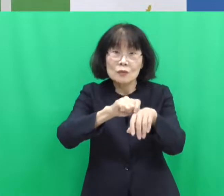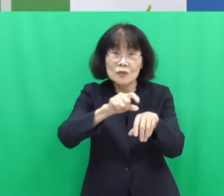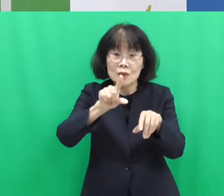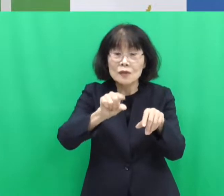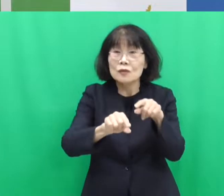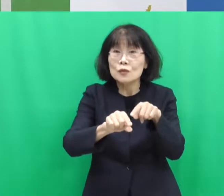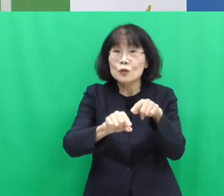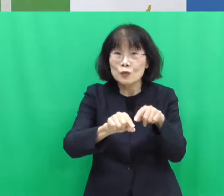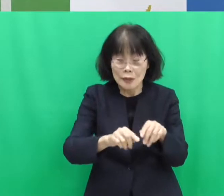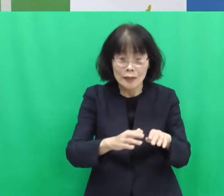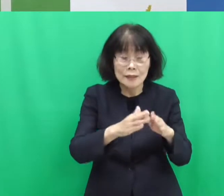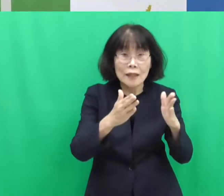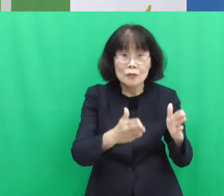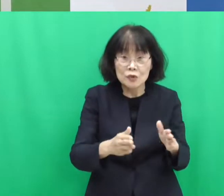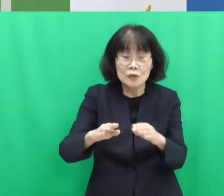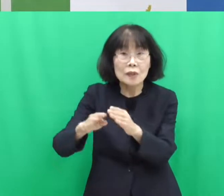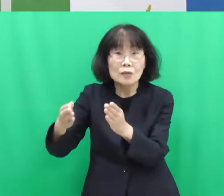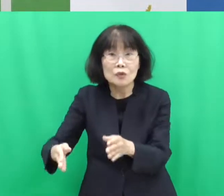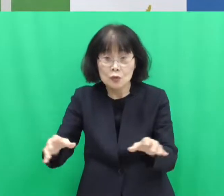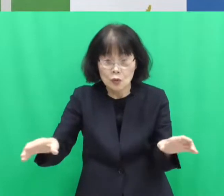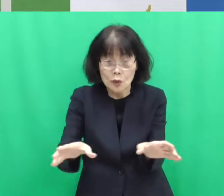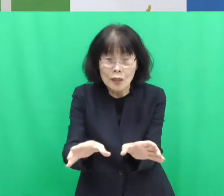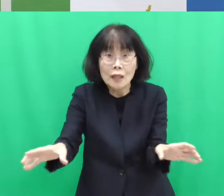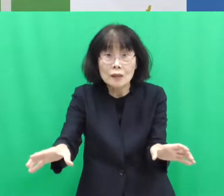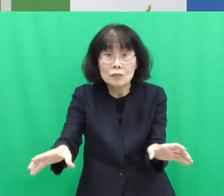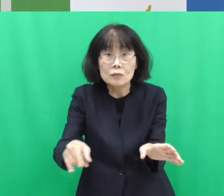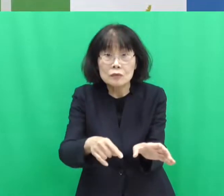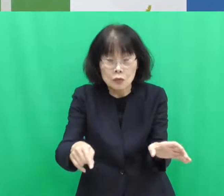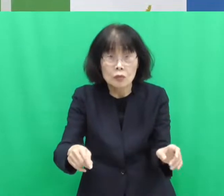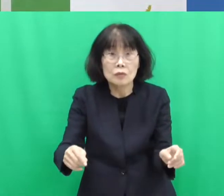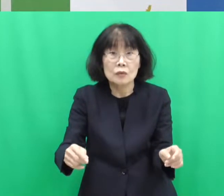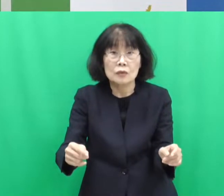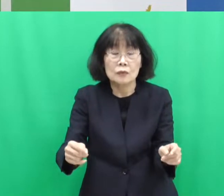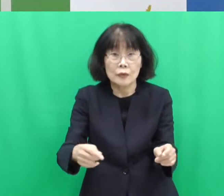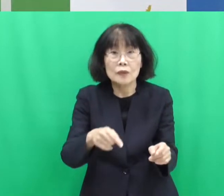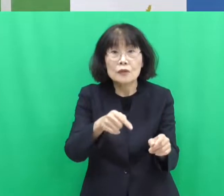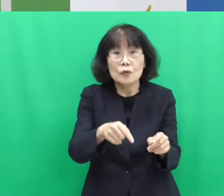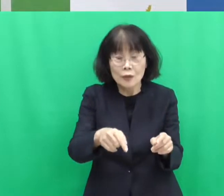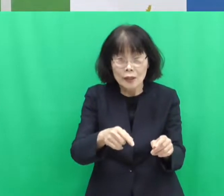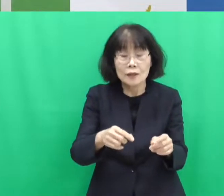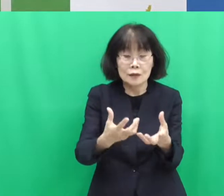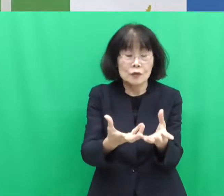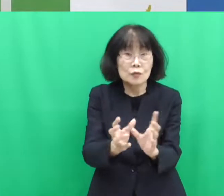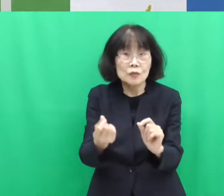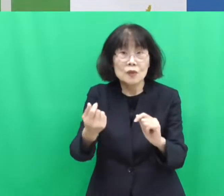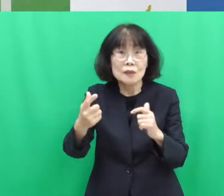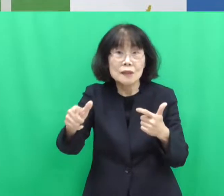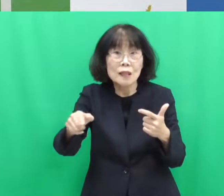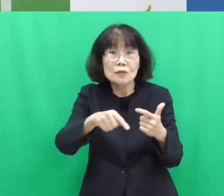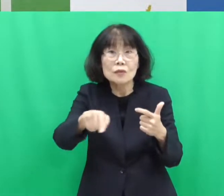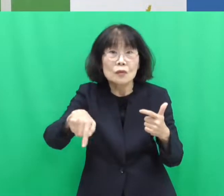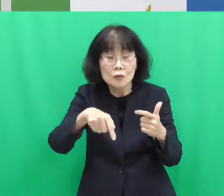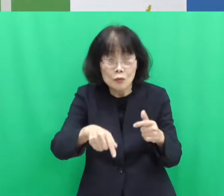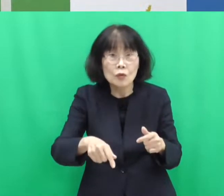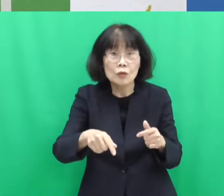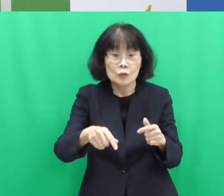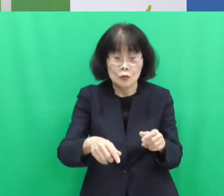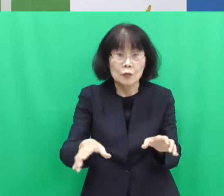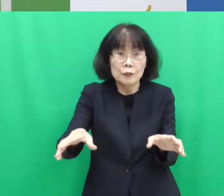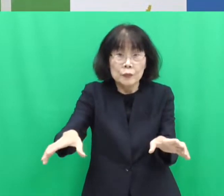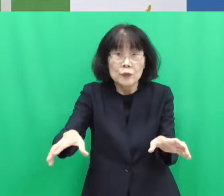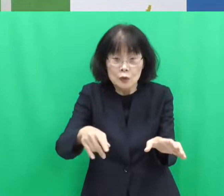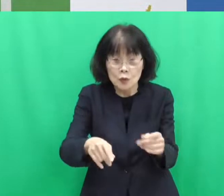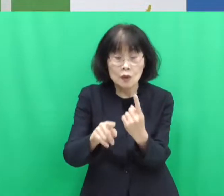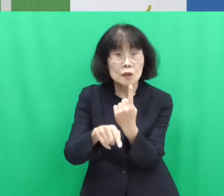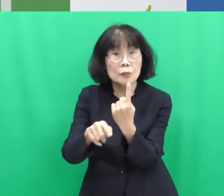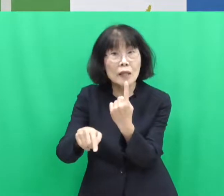テーブルカウンター間の間隔配置で、これは異なるグループのテーブルとテーブルの間隔を1メーター以上としていたものを、